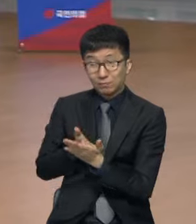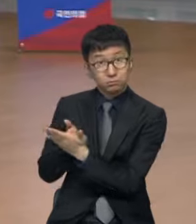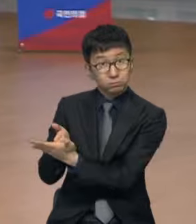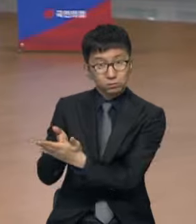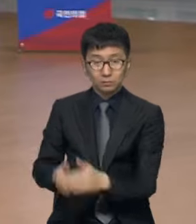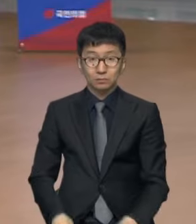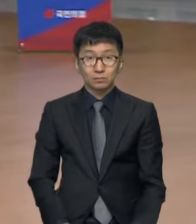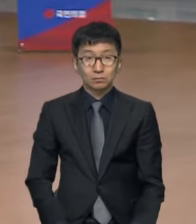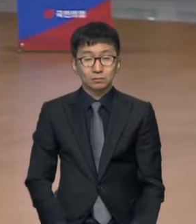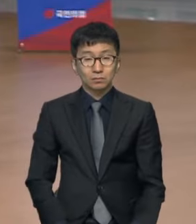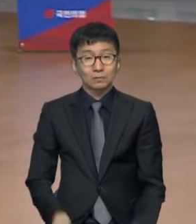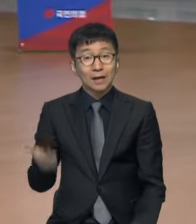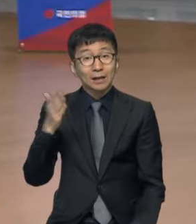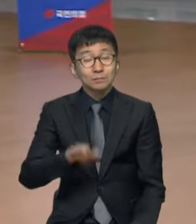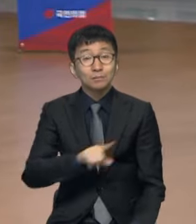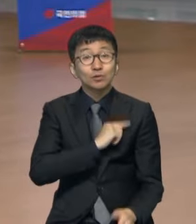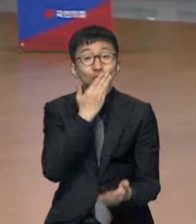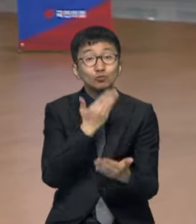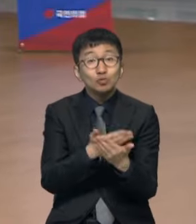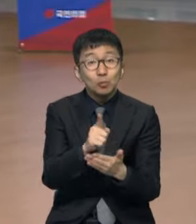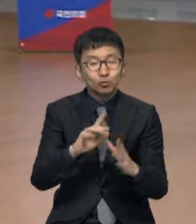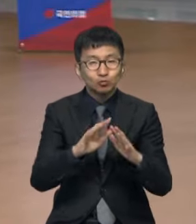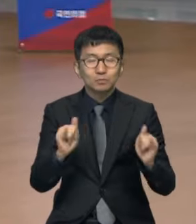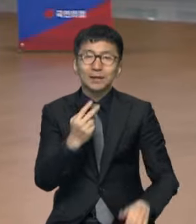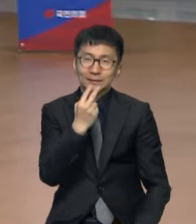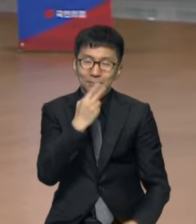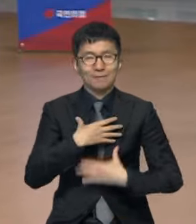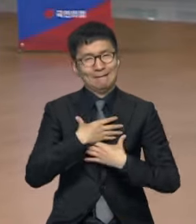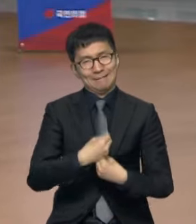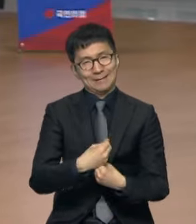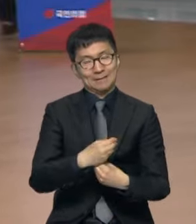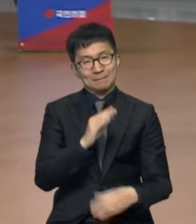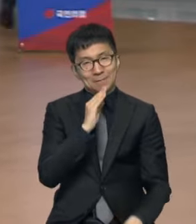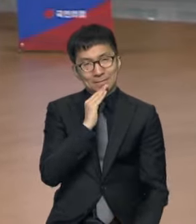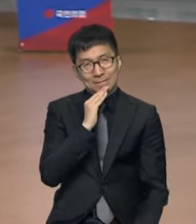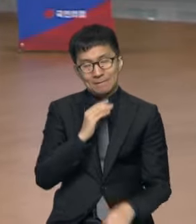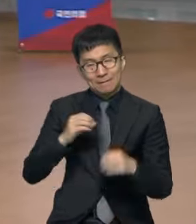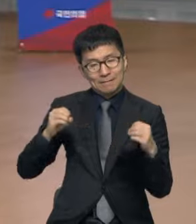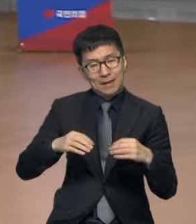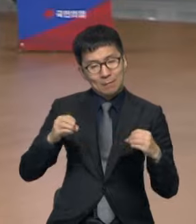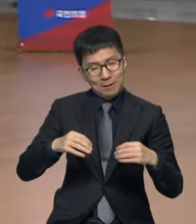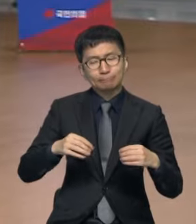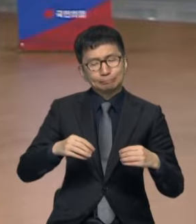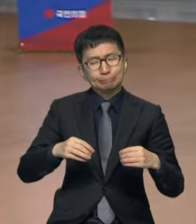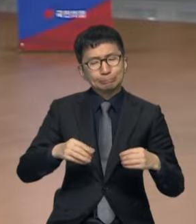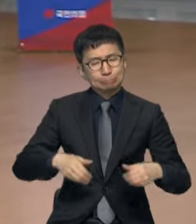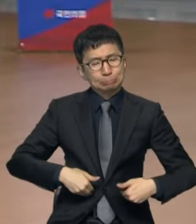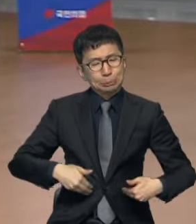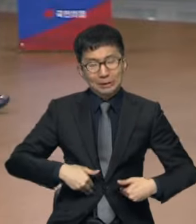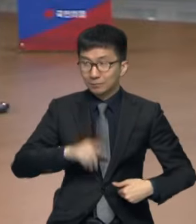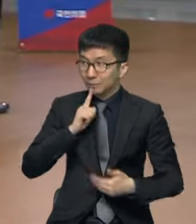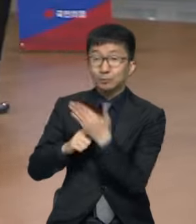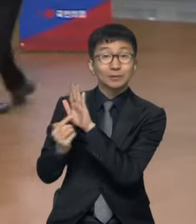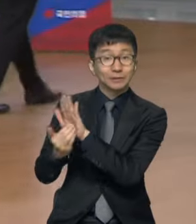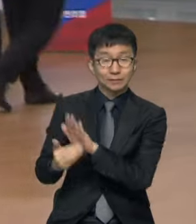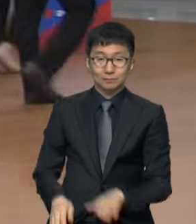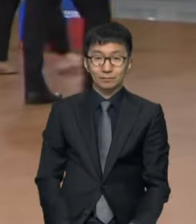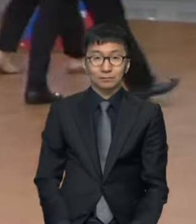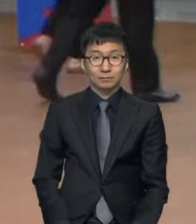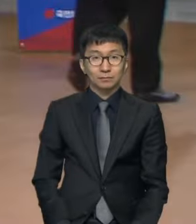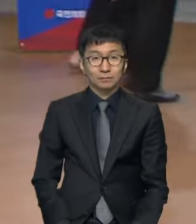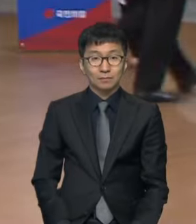가치는 국민의 생명과 건강, 안전이라면서 이 타협책이 필요하다라며 기존 입장을 굽히지 않았는데 다만 이